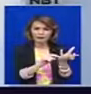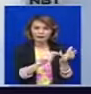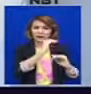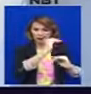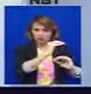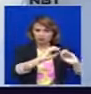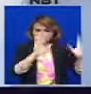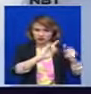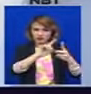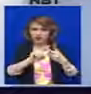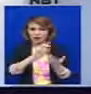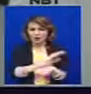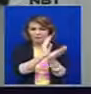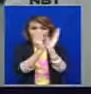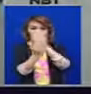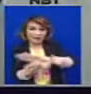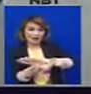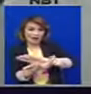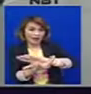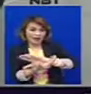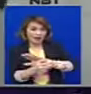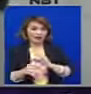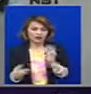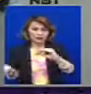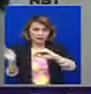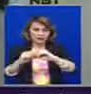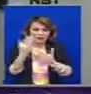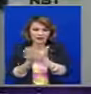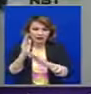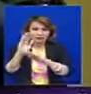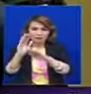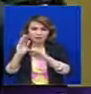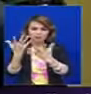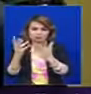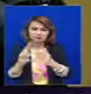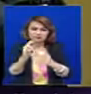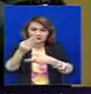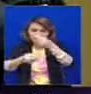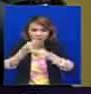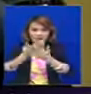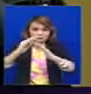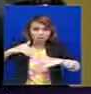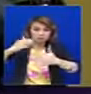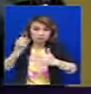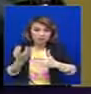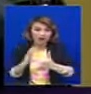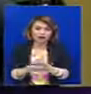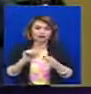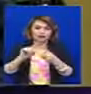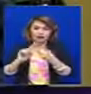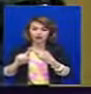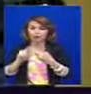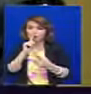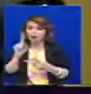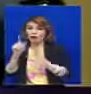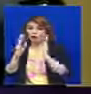แปรรูปยางพาราเพื่อเพิ่มมูลค่าและ 3. การสนับสนุนการใช้ยางภายในประเทศโดยความคืบหน้าล่าสุดนายชาวทรงอาวุธรักษา